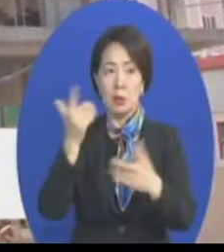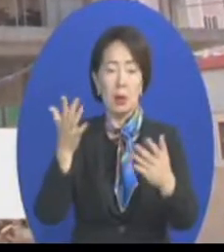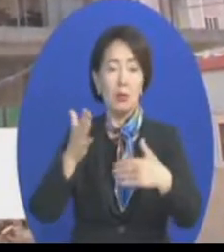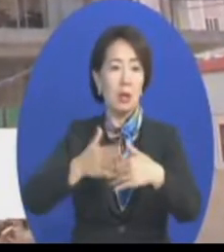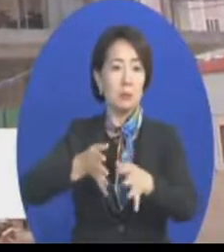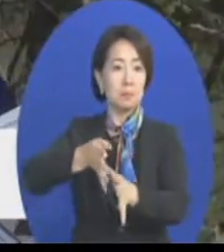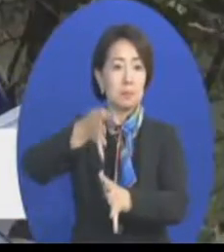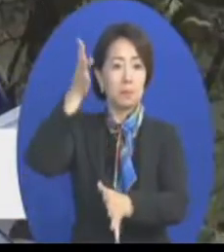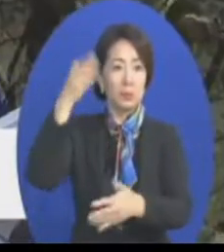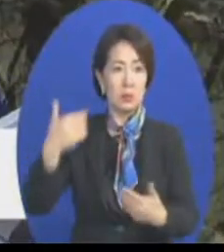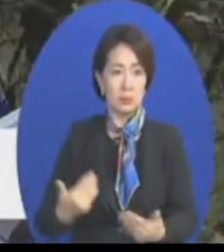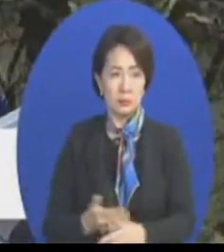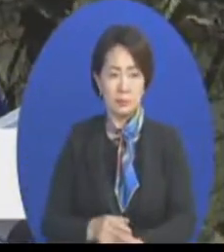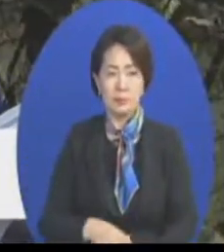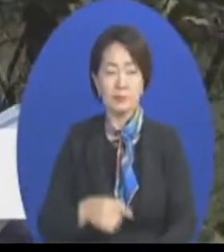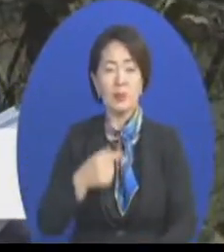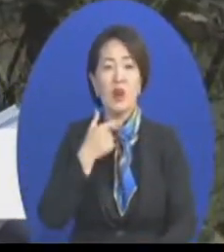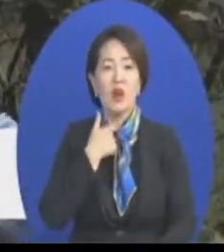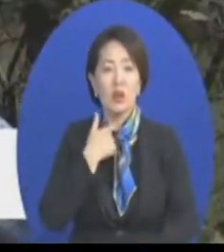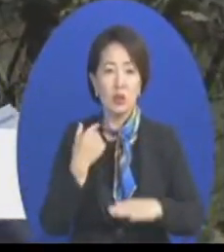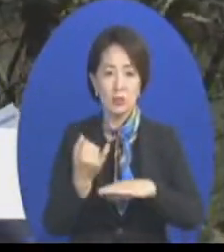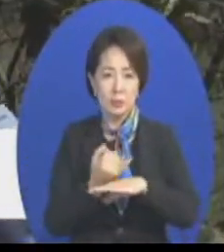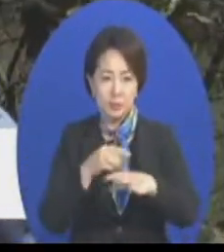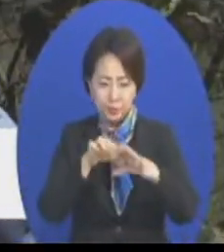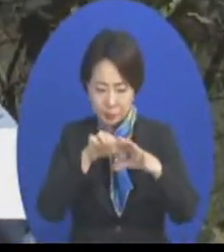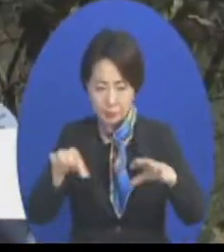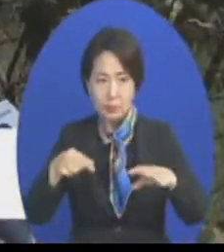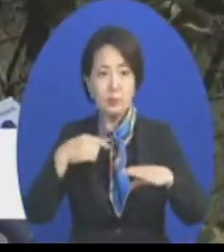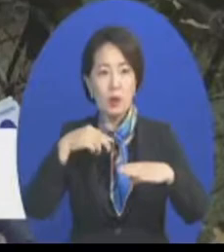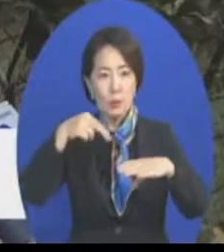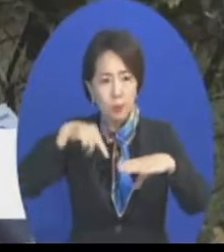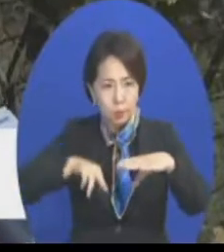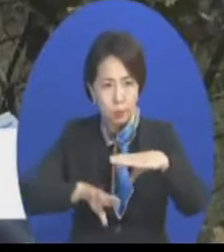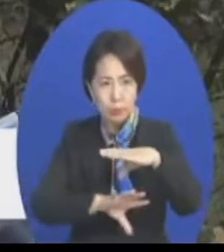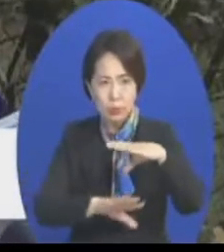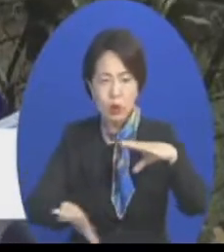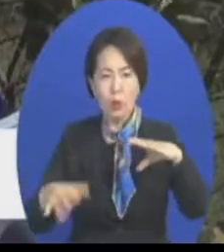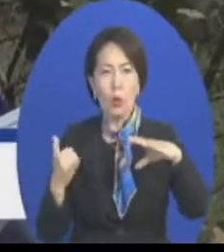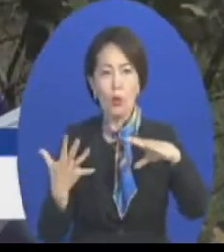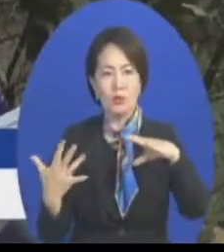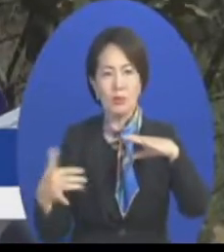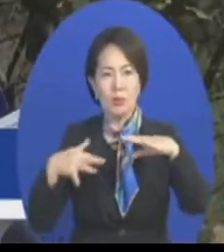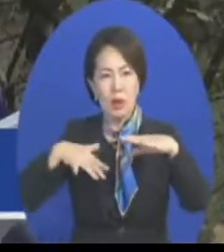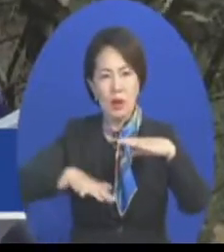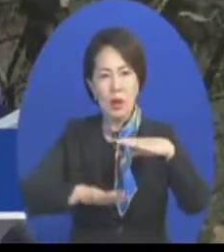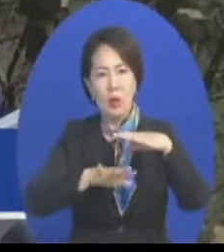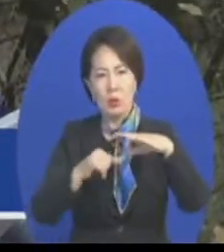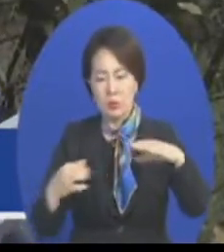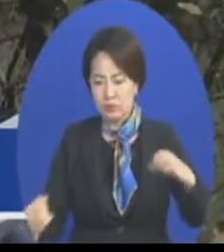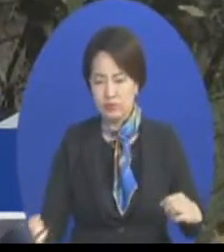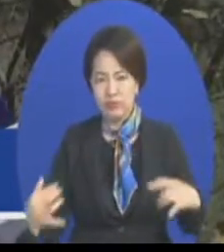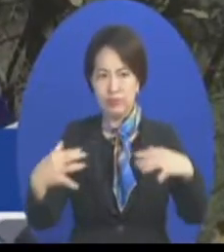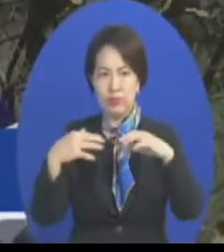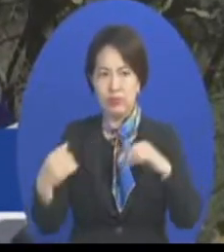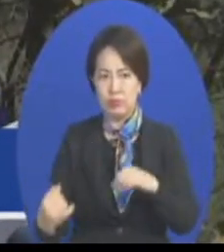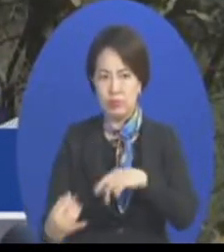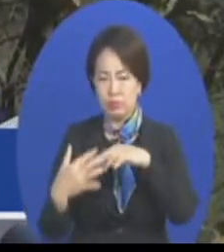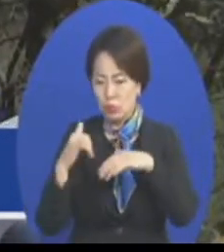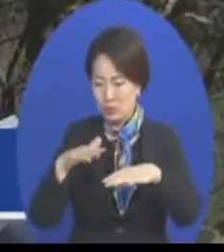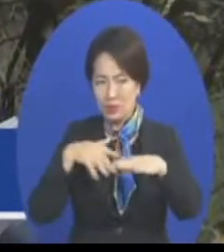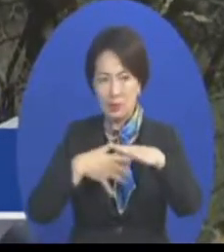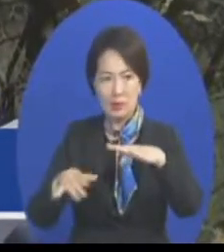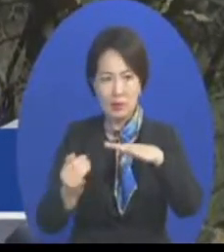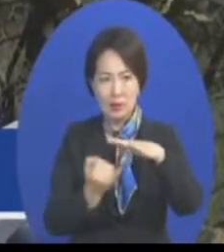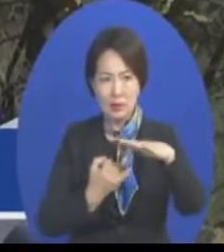хэллээ. Инженерийн шугамыг хараад үзээрэй. Потболын доорнд зөндөө устай байгаа. Тал бүрээр нь хөрсний ус гарч ирдэг юм.